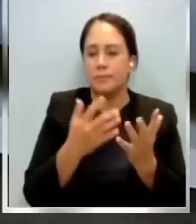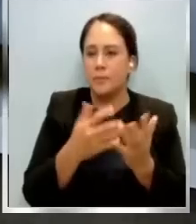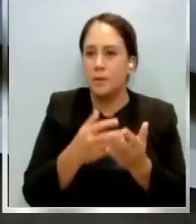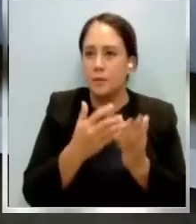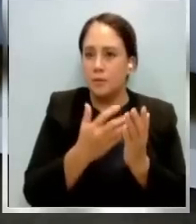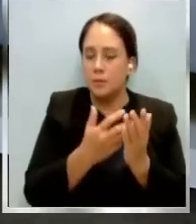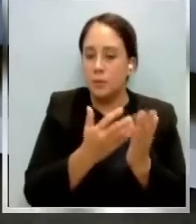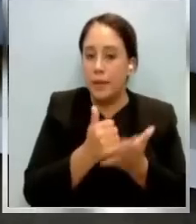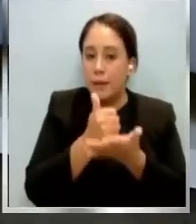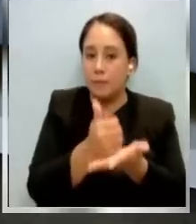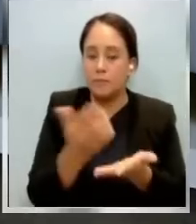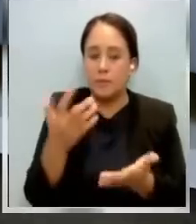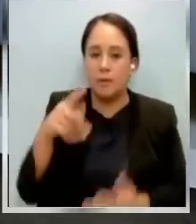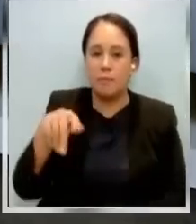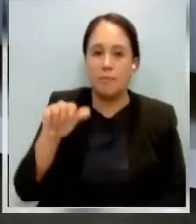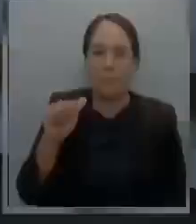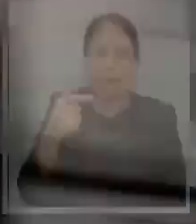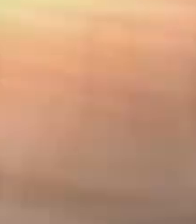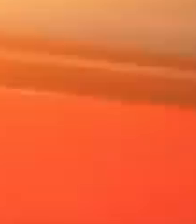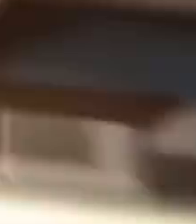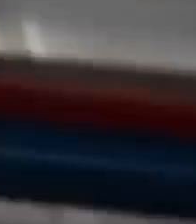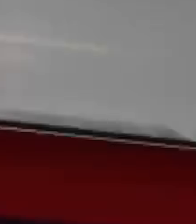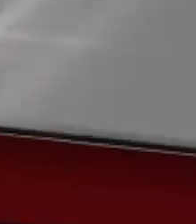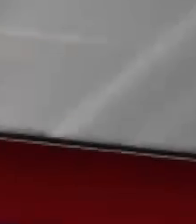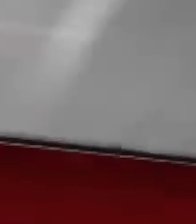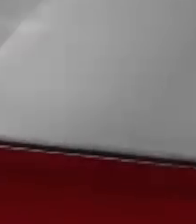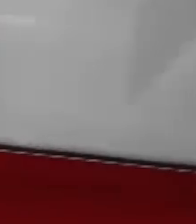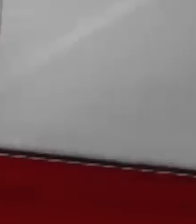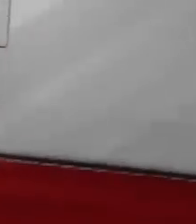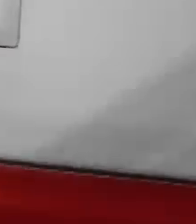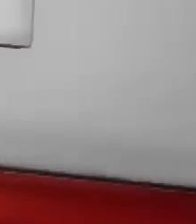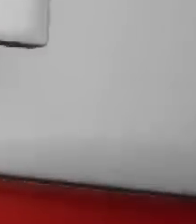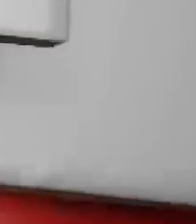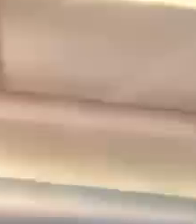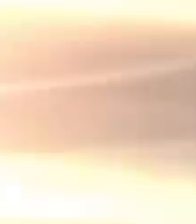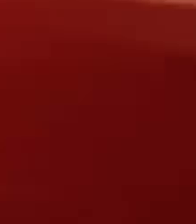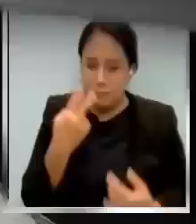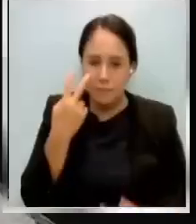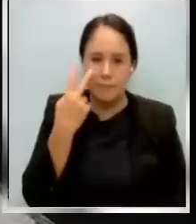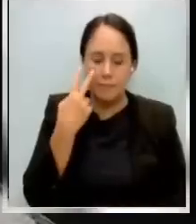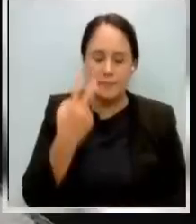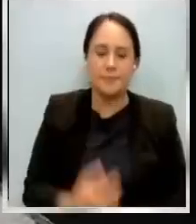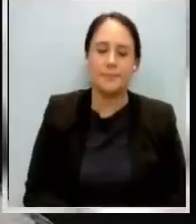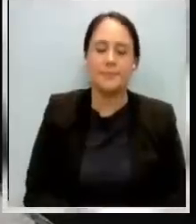ba? Live na nakatutok si June Venerable. June!